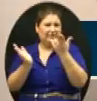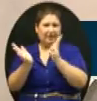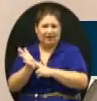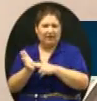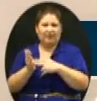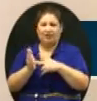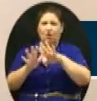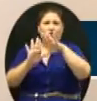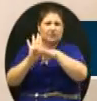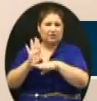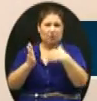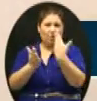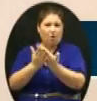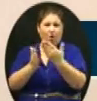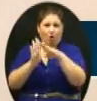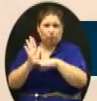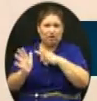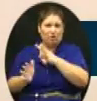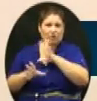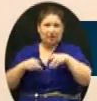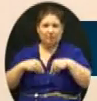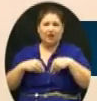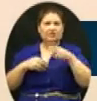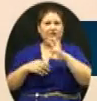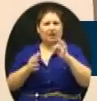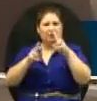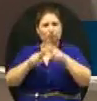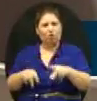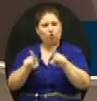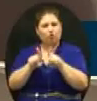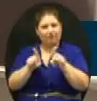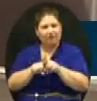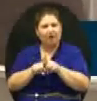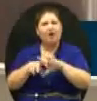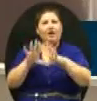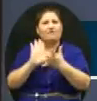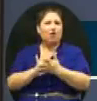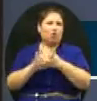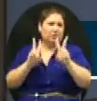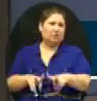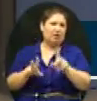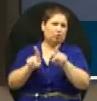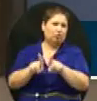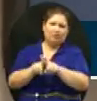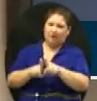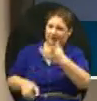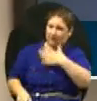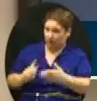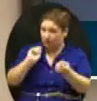אז עומד בעינו החוק הקיים, והכל מתקיים כפי שהוא. אבל אתה לא יודע מה אתה